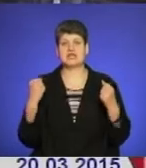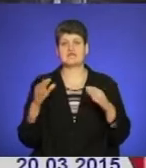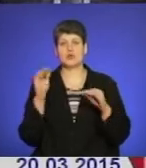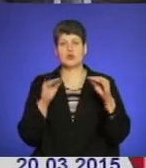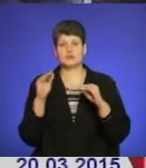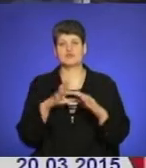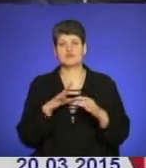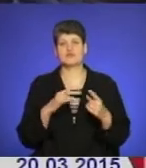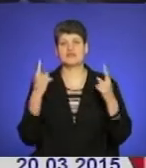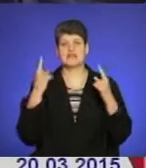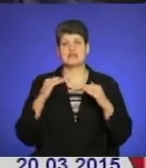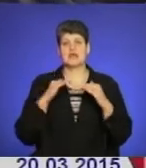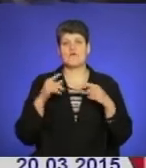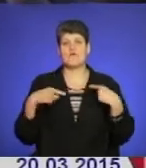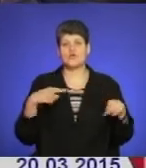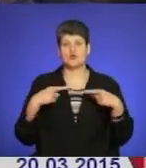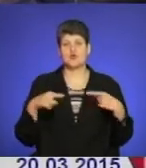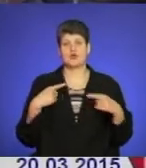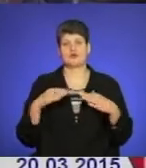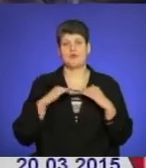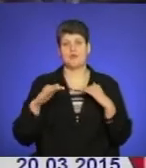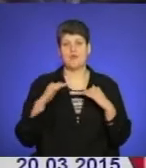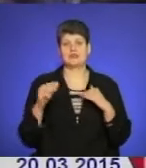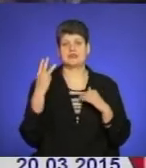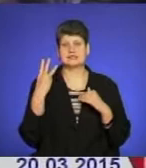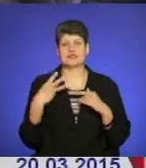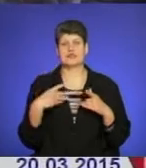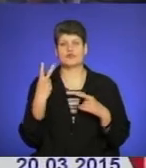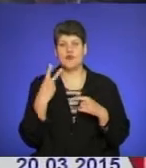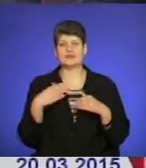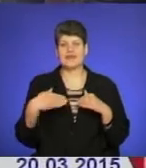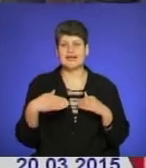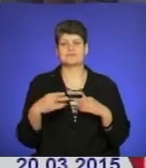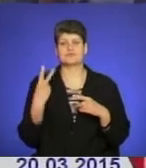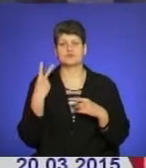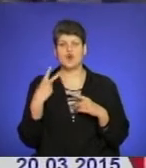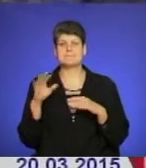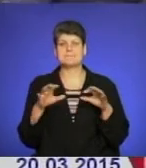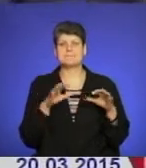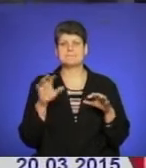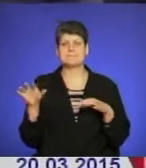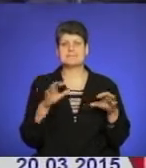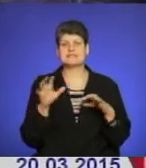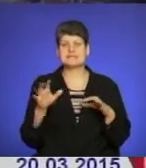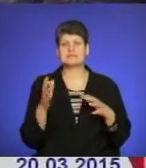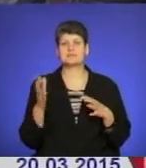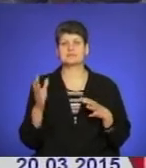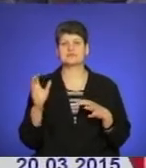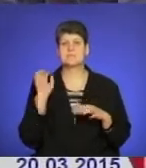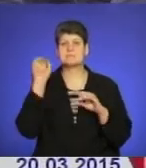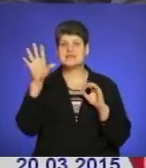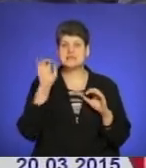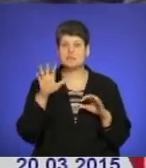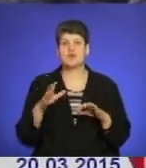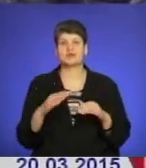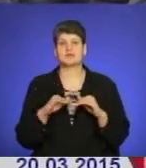із великого футбольного поля, трьох волейбольних полів, двох тенісних кортів, двох баскетбольних площадок, гімнастичного майданчика. От на